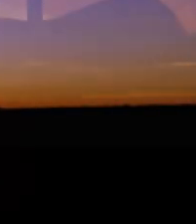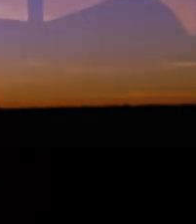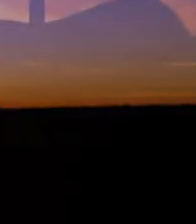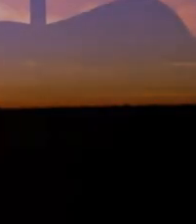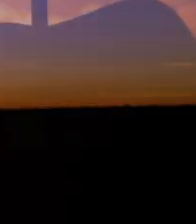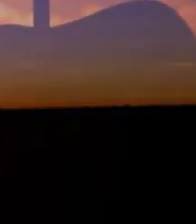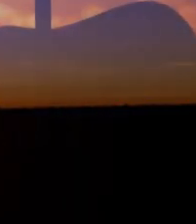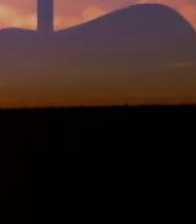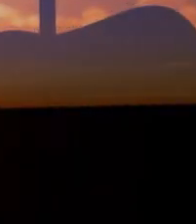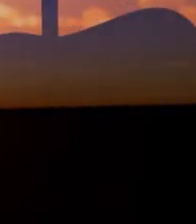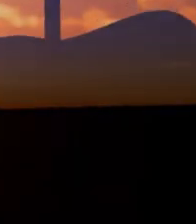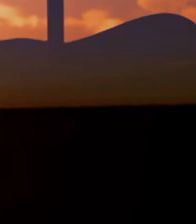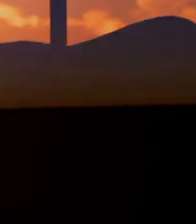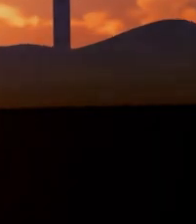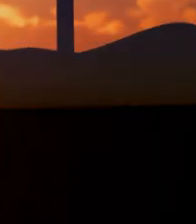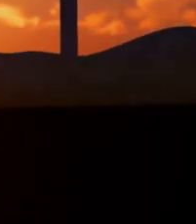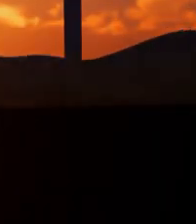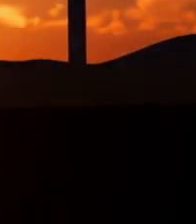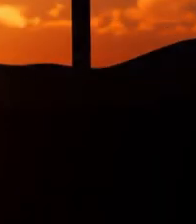a